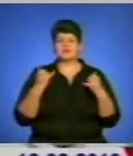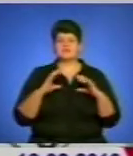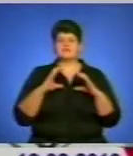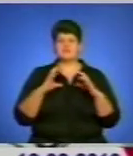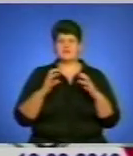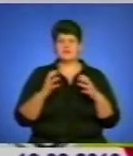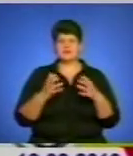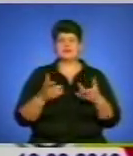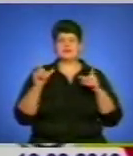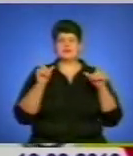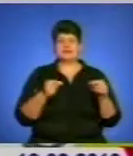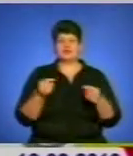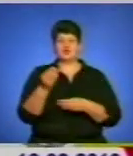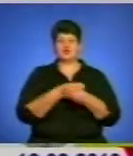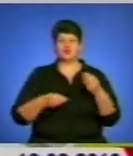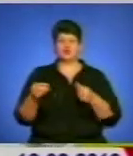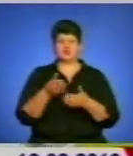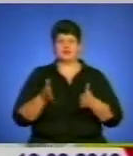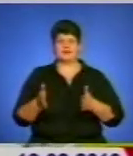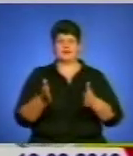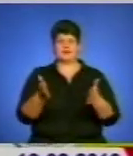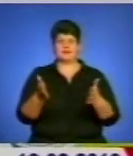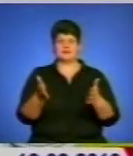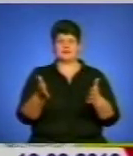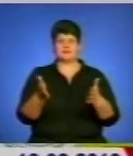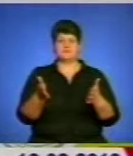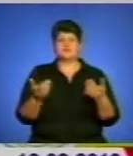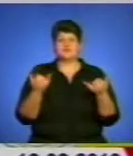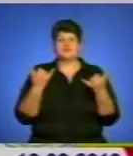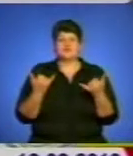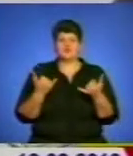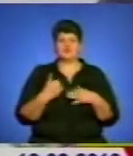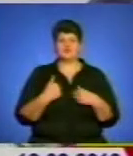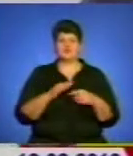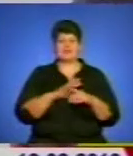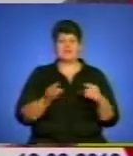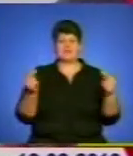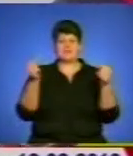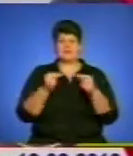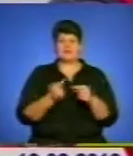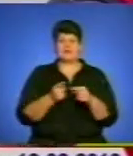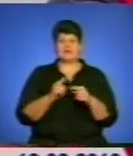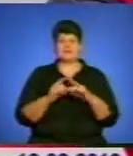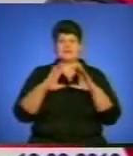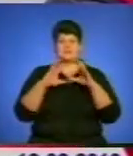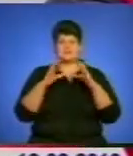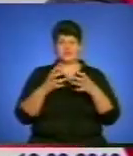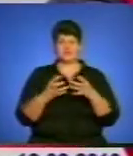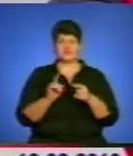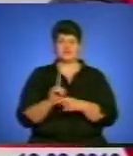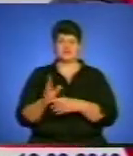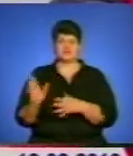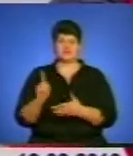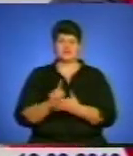на іскусених трасах, розумієте? Сьогодні трошки вона не відповідає тим міжнародним стандартам, які має